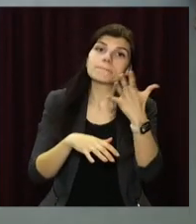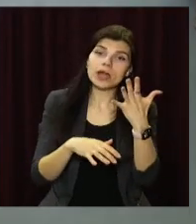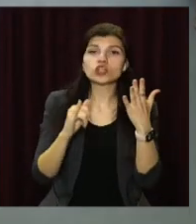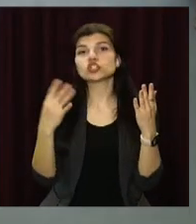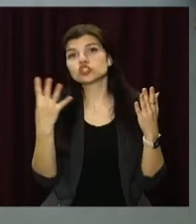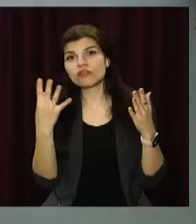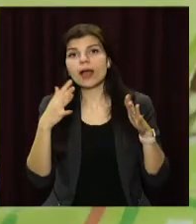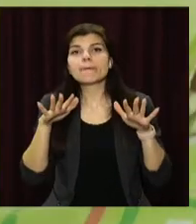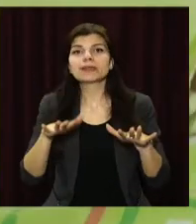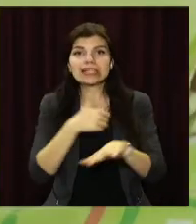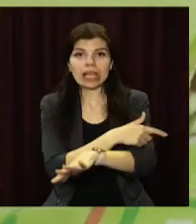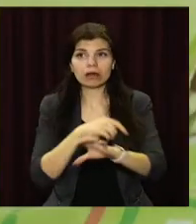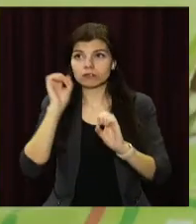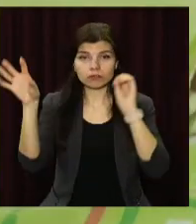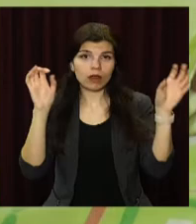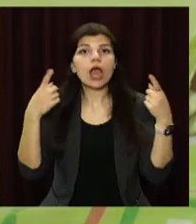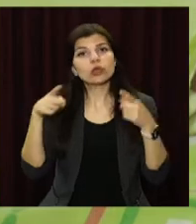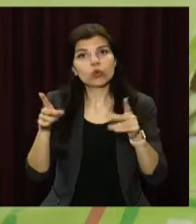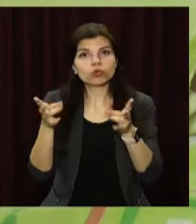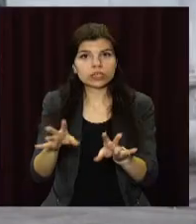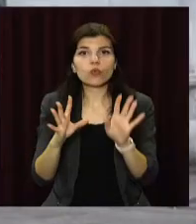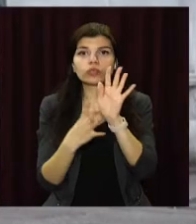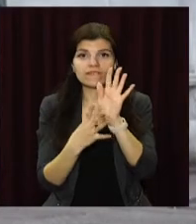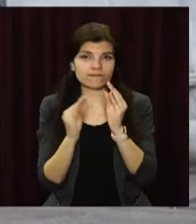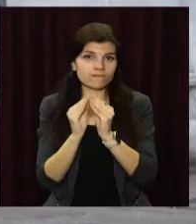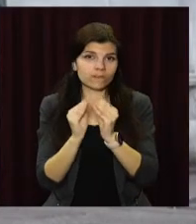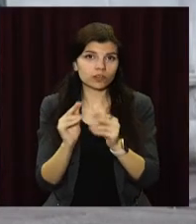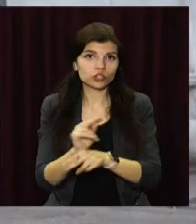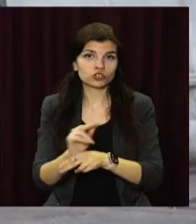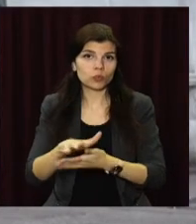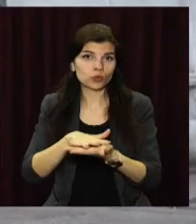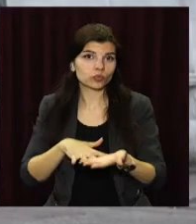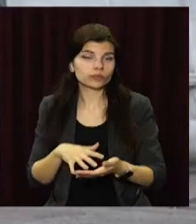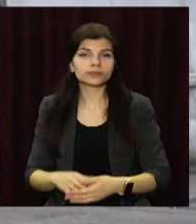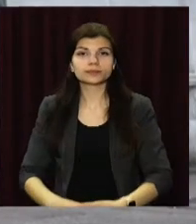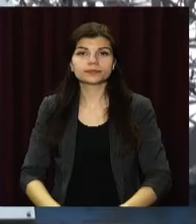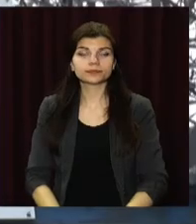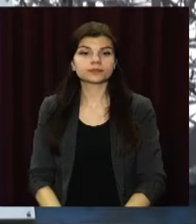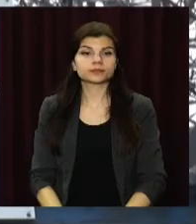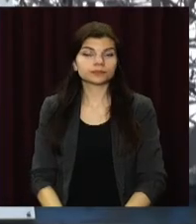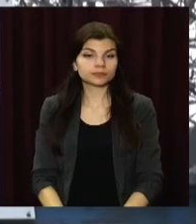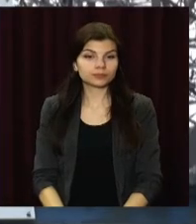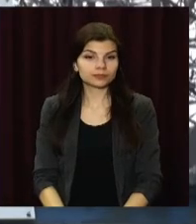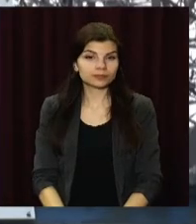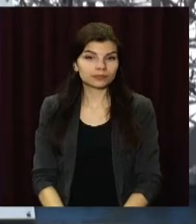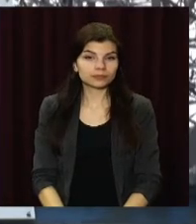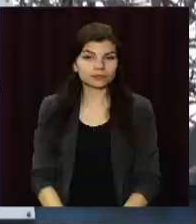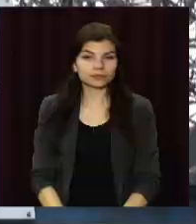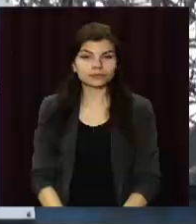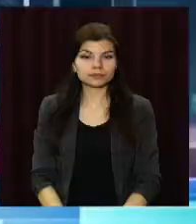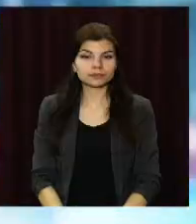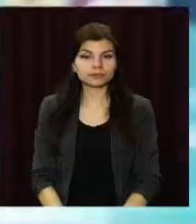та 4-ї міських лікарень. Іншу залишили у 9-ці. Юлія Демченко, Василь Самовар, Open News, телеканал «Відкритий».